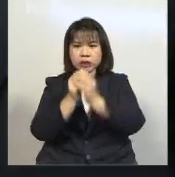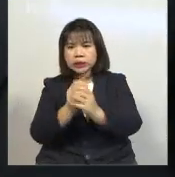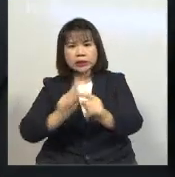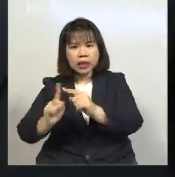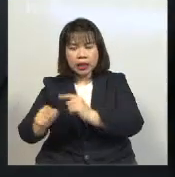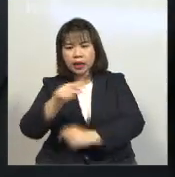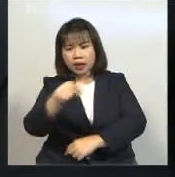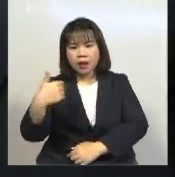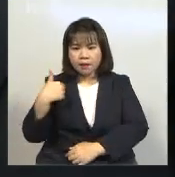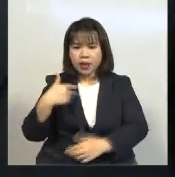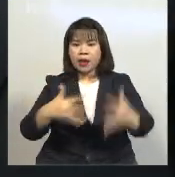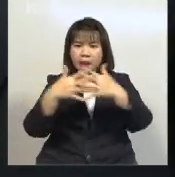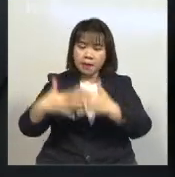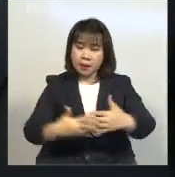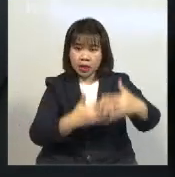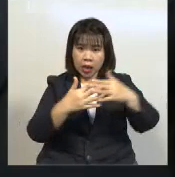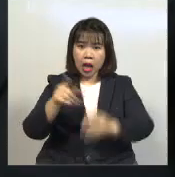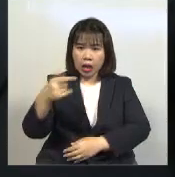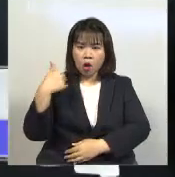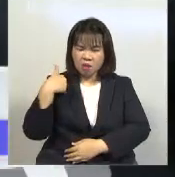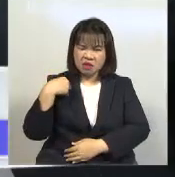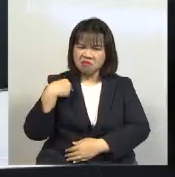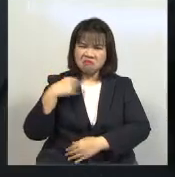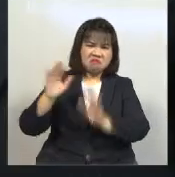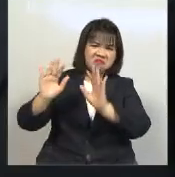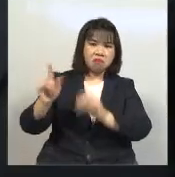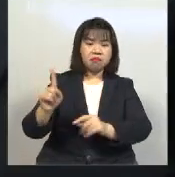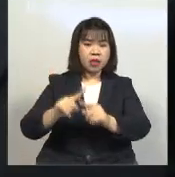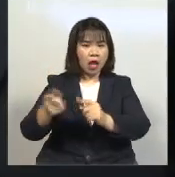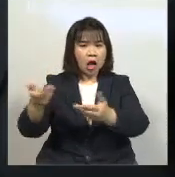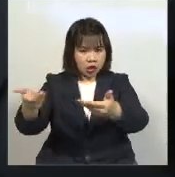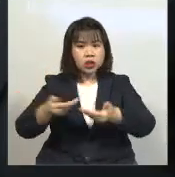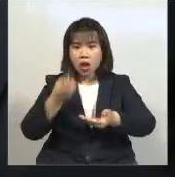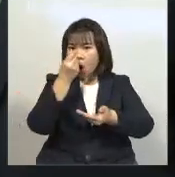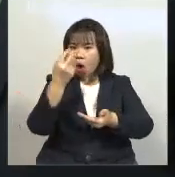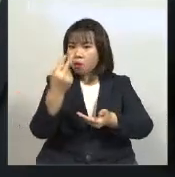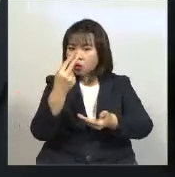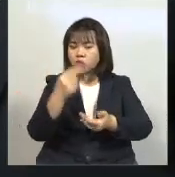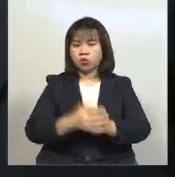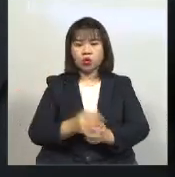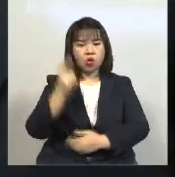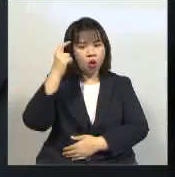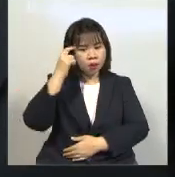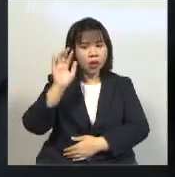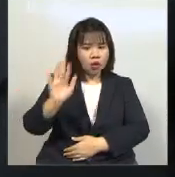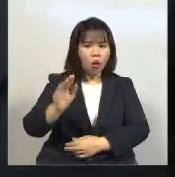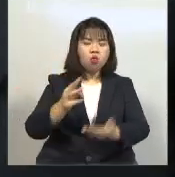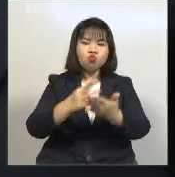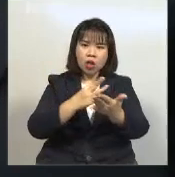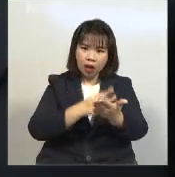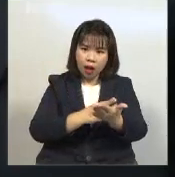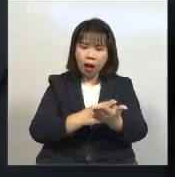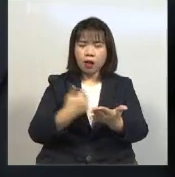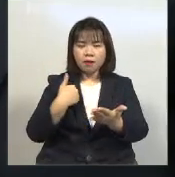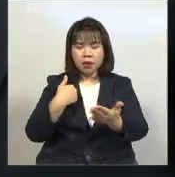ละครับอเมริกาที่เขาเคยคัดค้านในเรื่องนี้แล้วก็เชิญเข้ามามาดูซิว่าความคิดทางด้านวิชาการการแสด